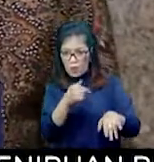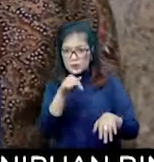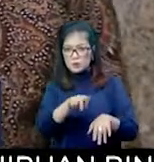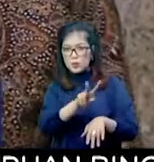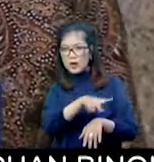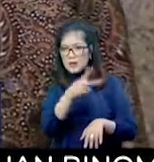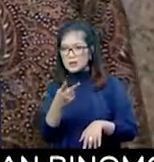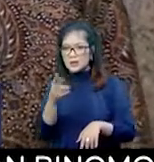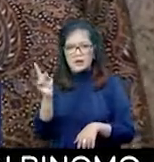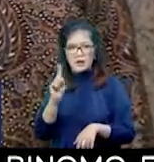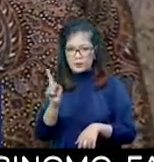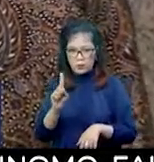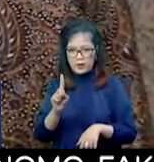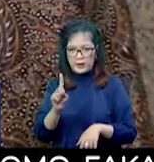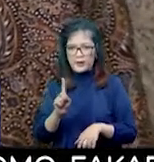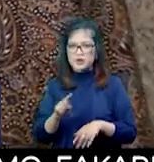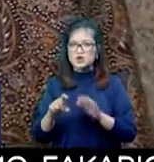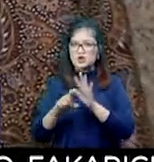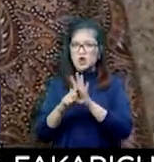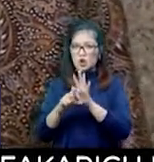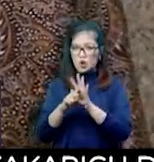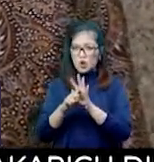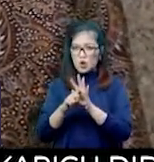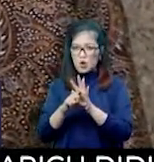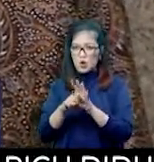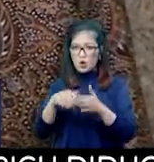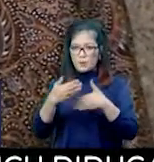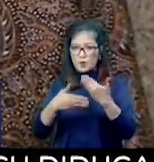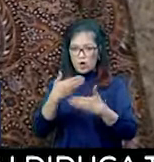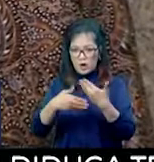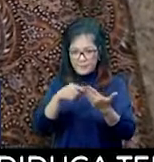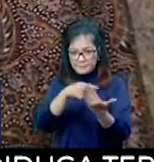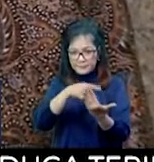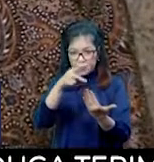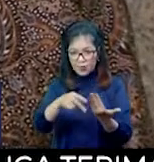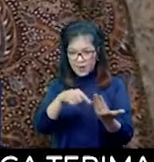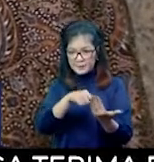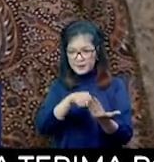ini. Misalnya program MGS curah ini tidak boleh sama sekali